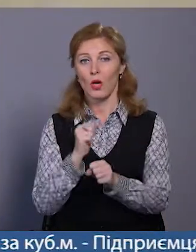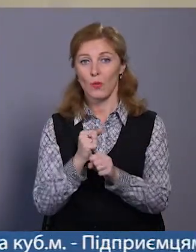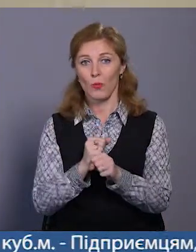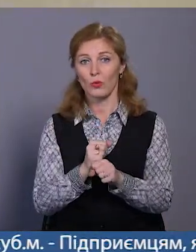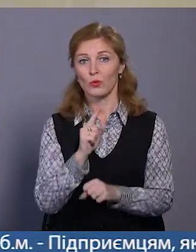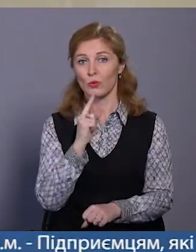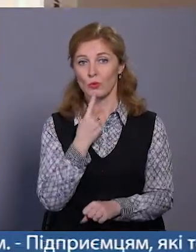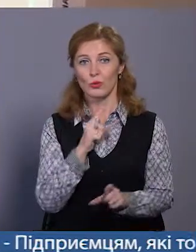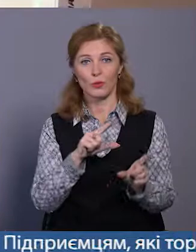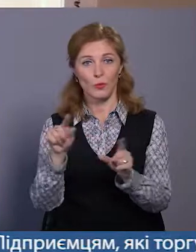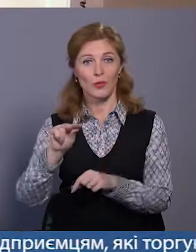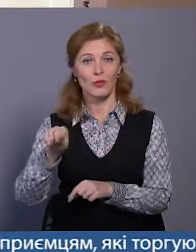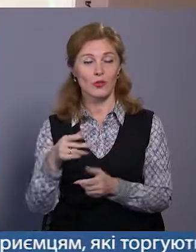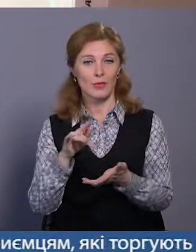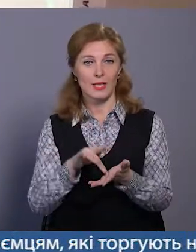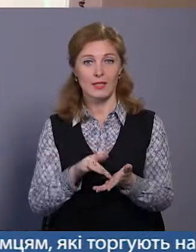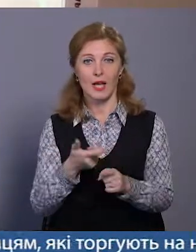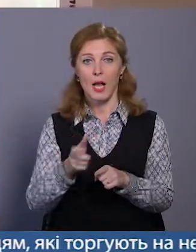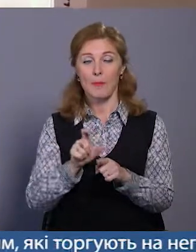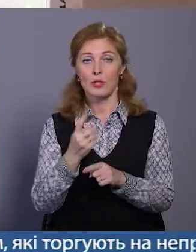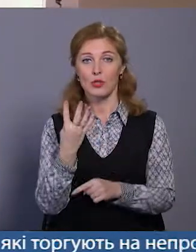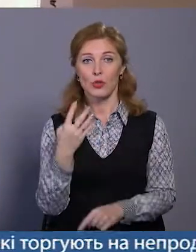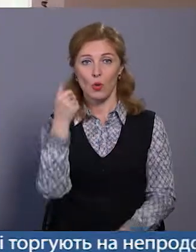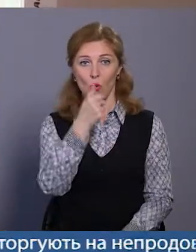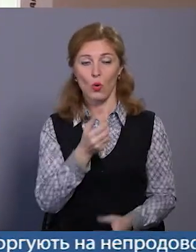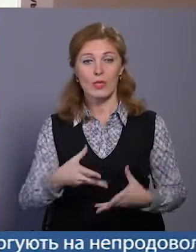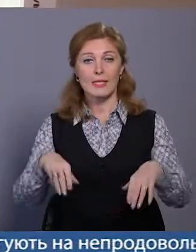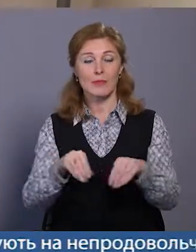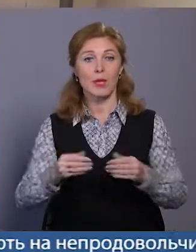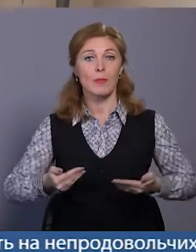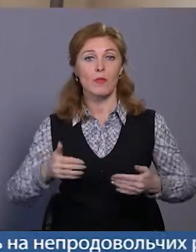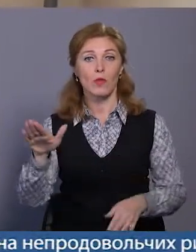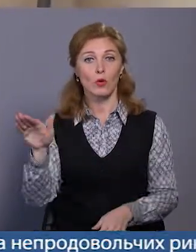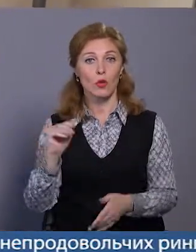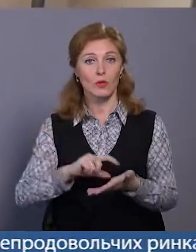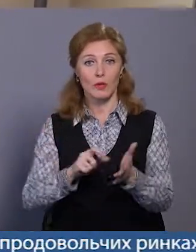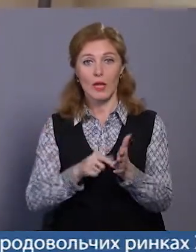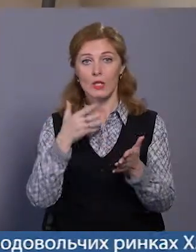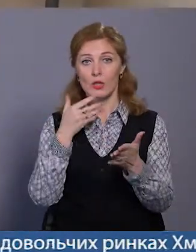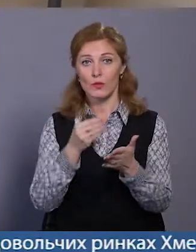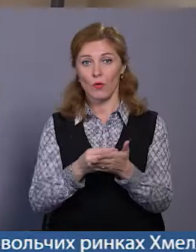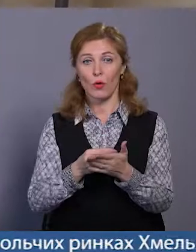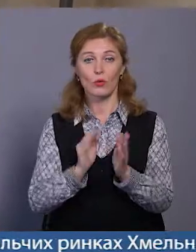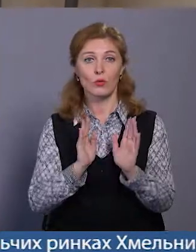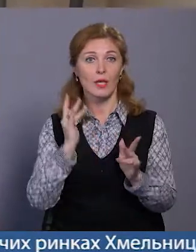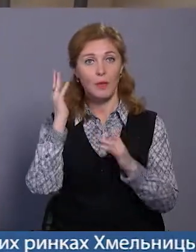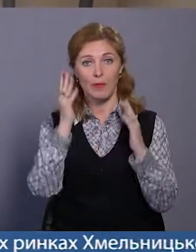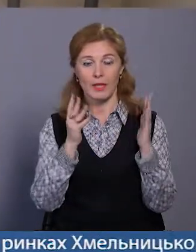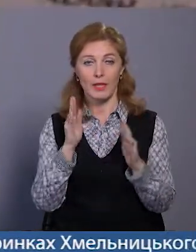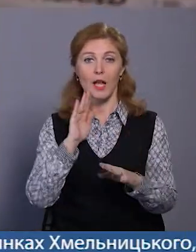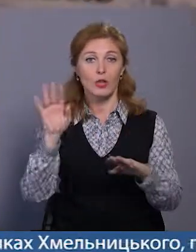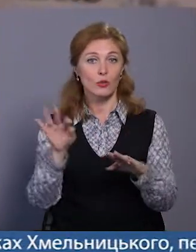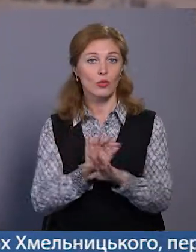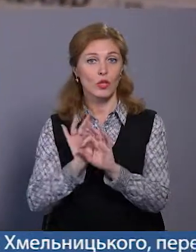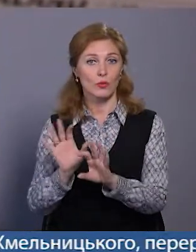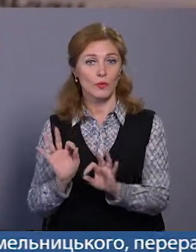трудніше добратися, ніж з центру. Більше 4 років сім'я проживає в орендованій квартирі. Про свою власну могла лише мріяти. Дружина Ганна